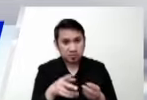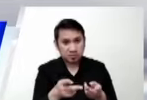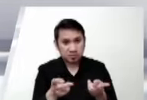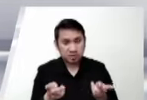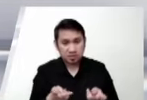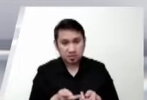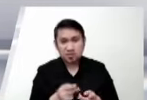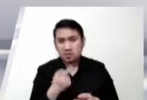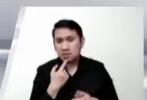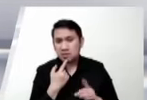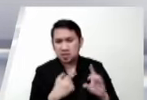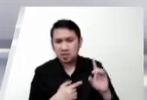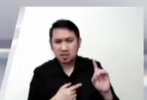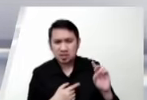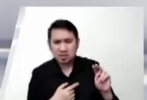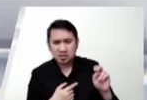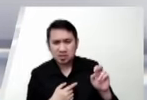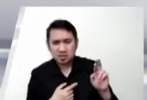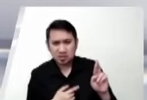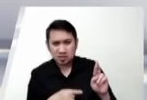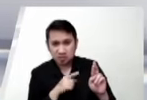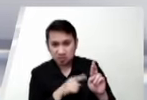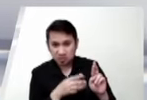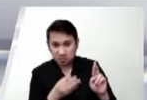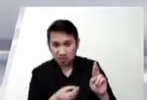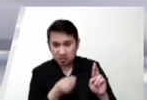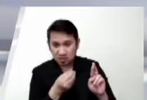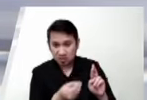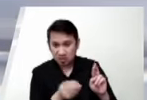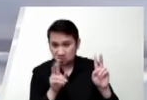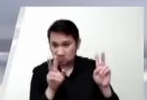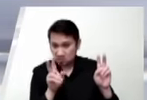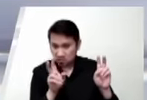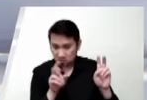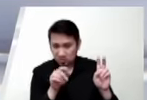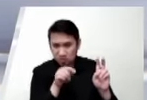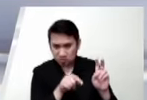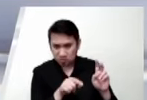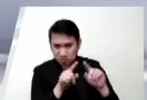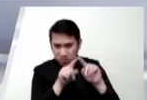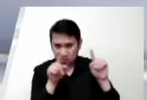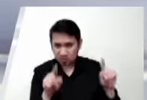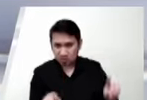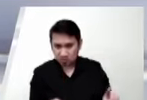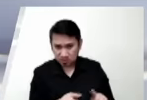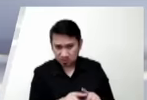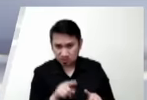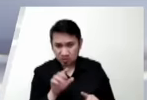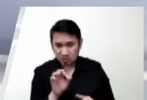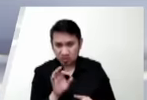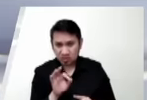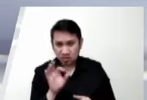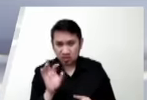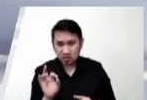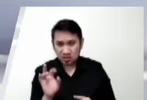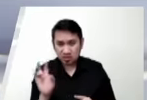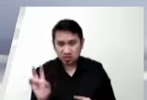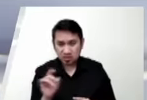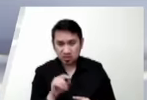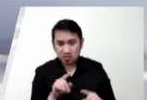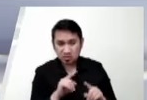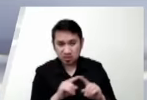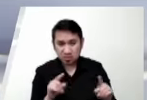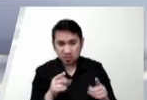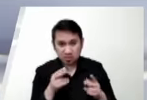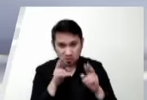DNR, kung natituluhan ang bahagi ng Chocolate Hills bago ito ideklarang protected area noong 1997, kikilalanin daw at